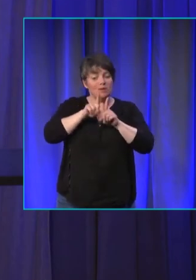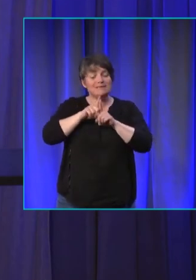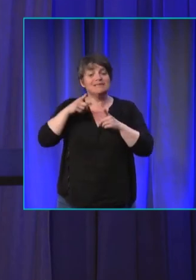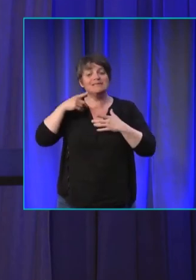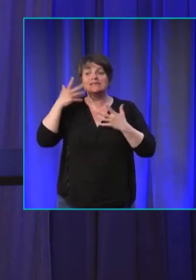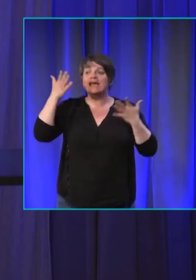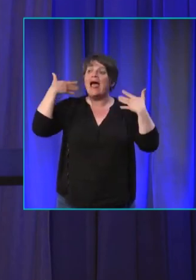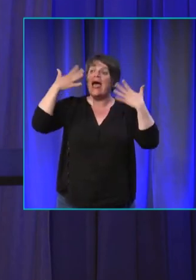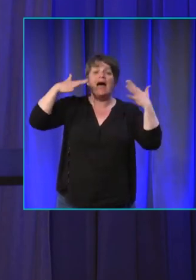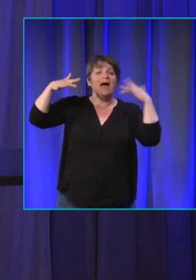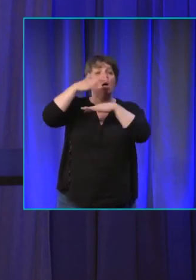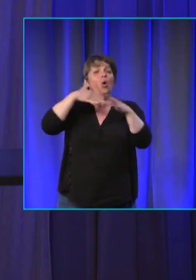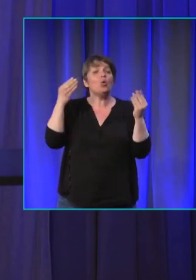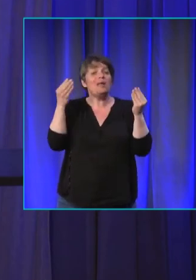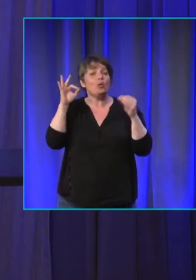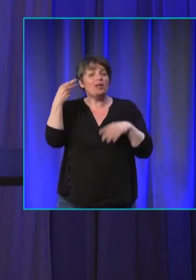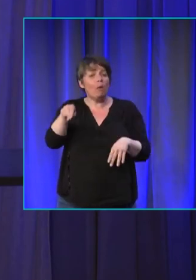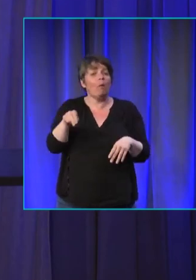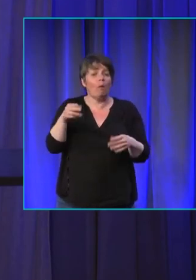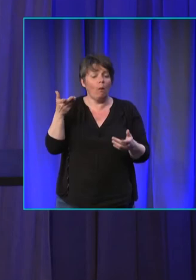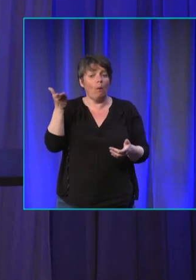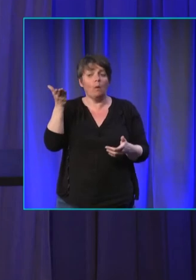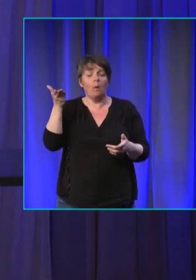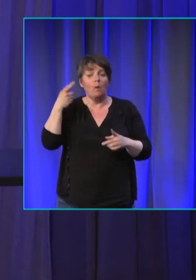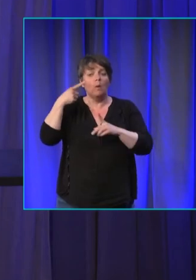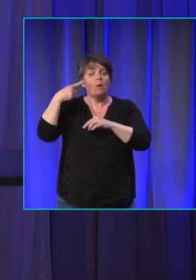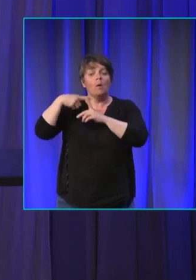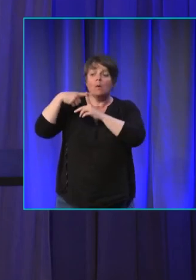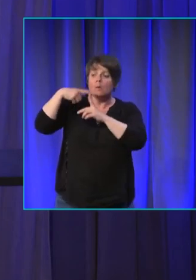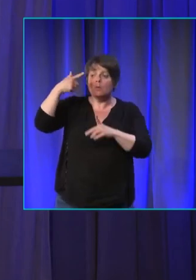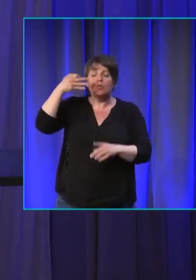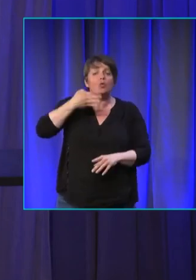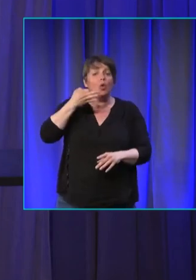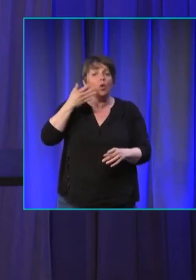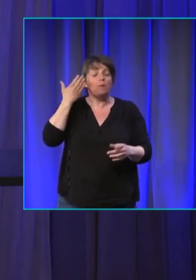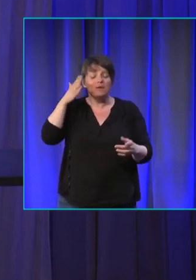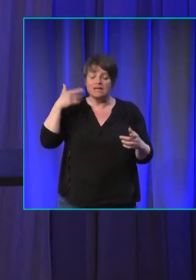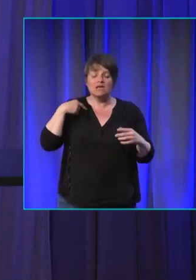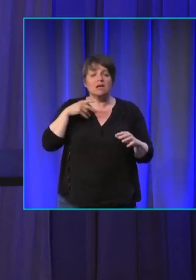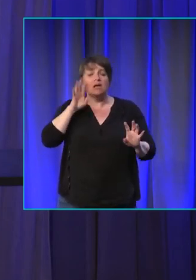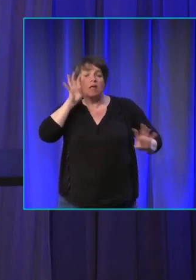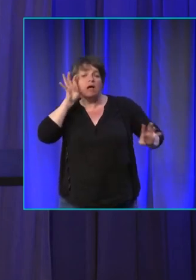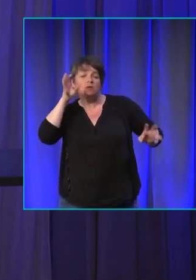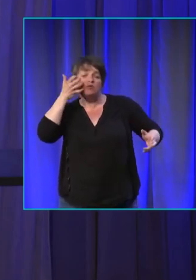d'humidité dans l'air. Parce que ce qui est important, si vous voulez évacuer la chaleur